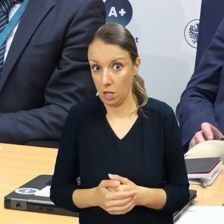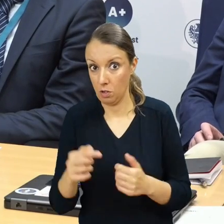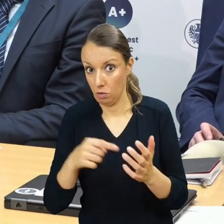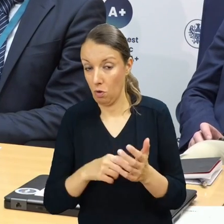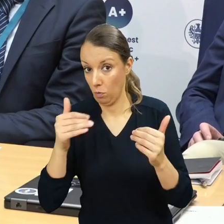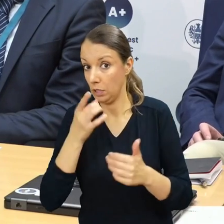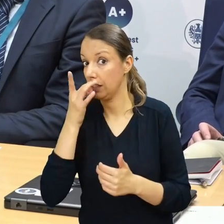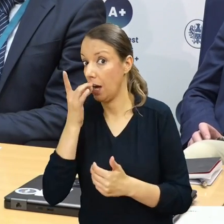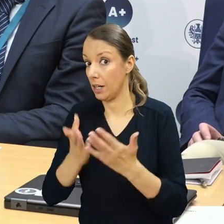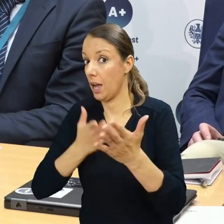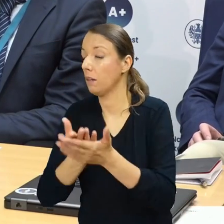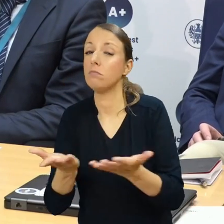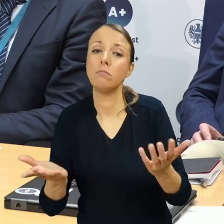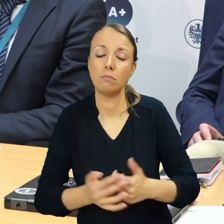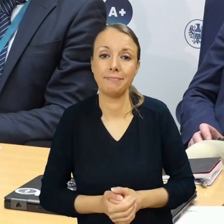z punktu widzenia